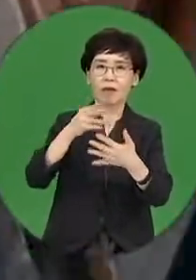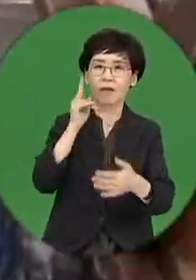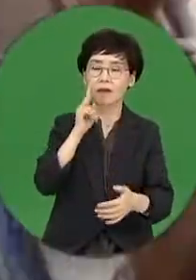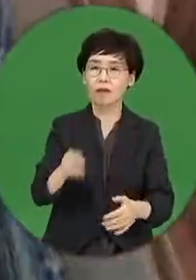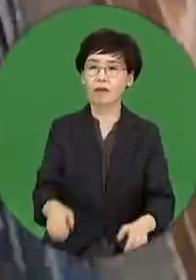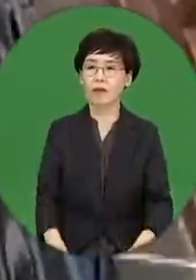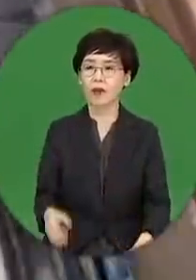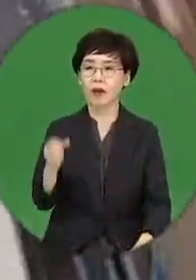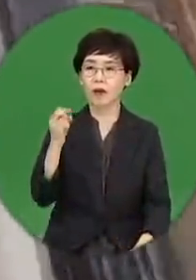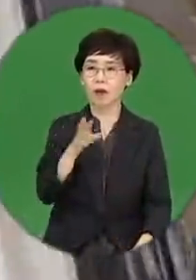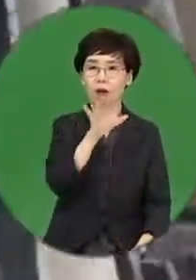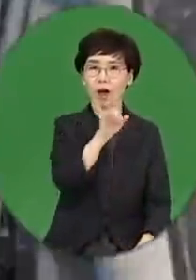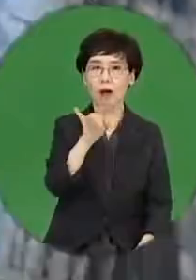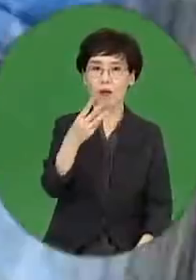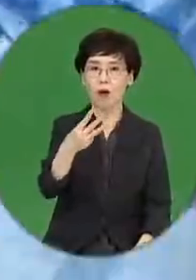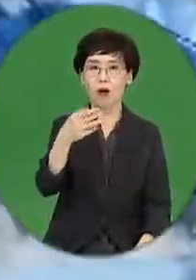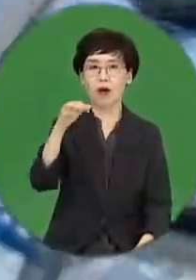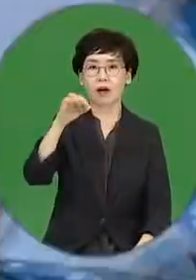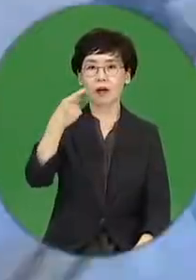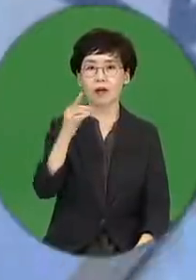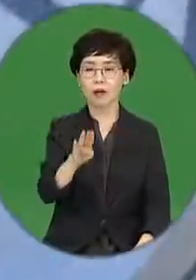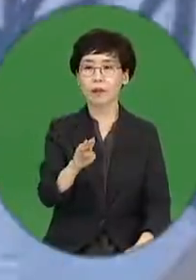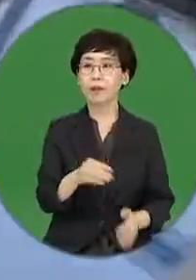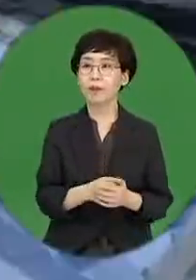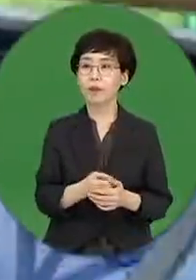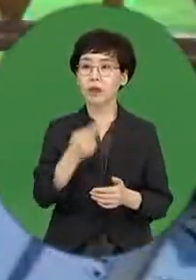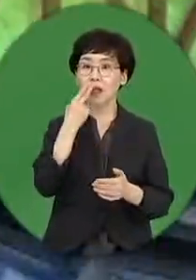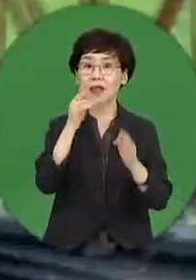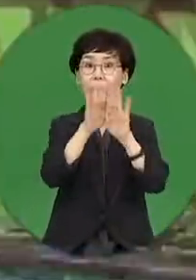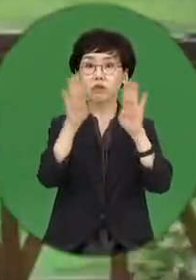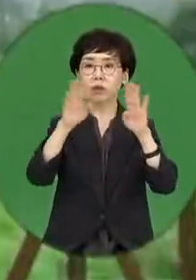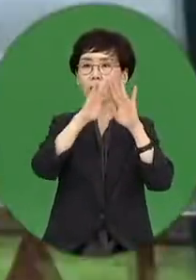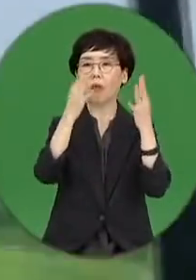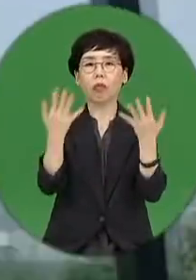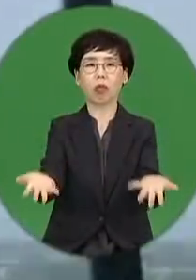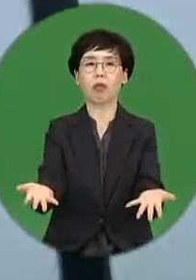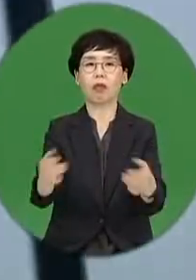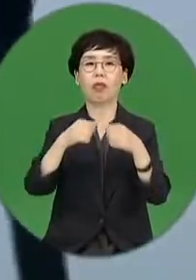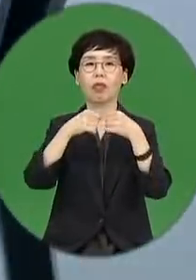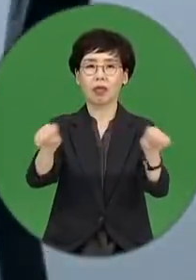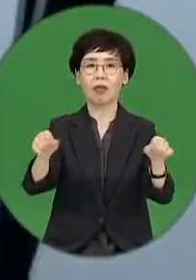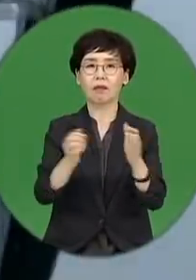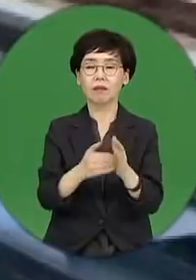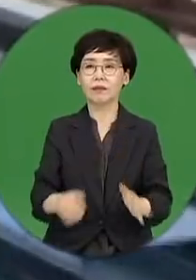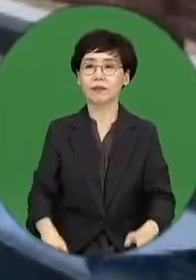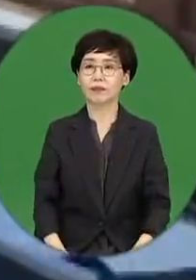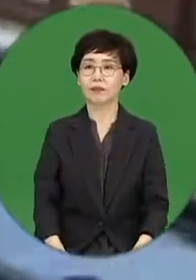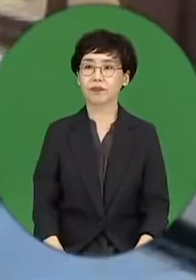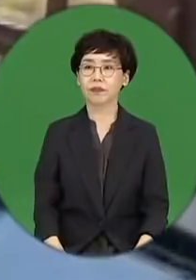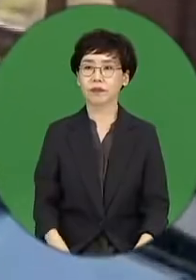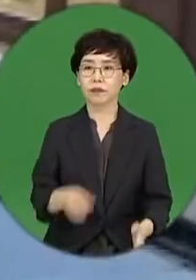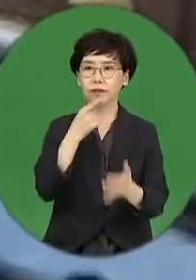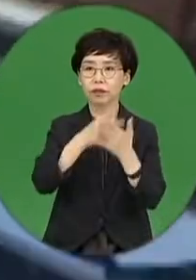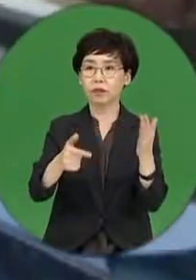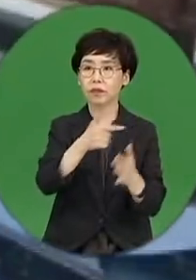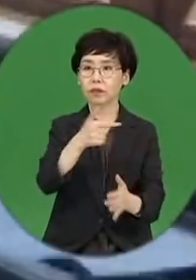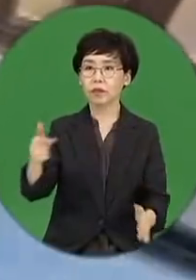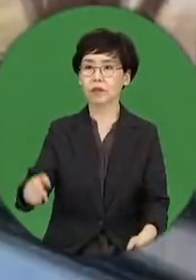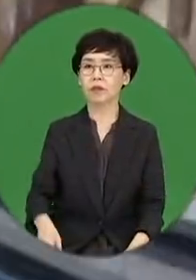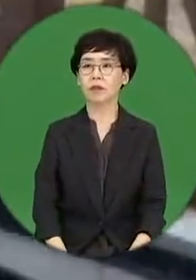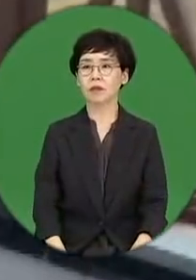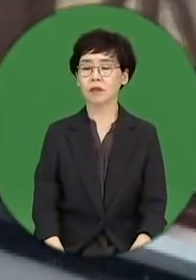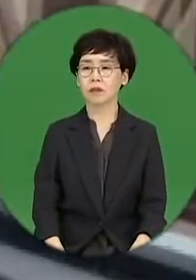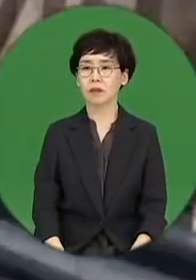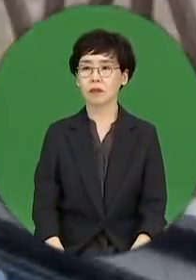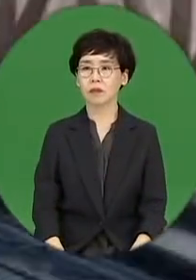애월읍 파가리인데요. 지금 창문이 다 떨어져서 저렇게 깨진 모습 보실 수 있습니다. 피해가 지금 상당히 컸습니다.